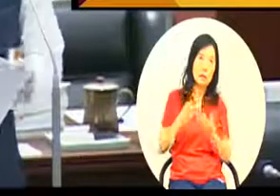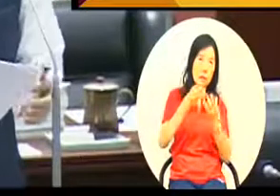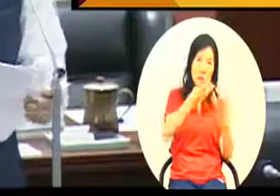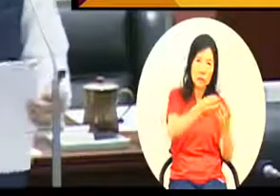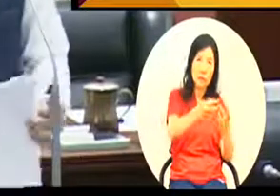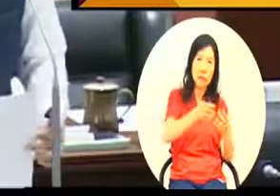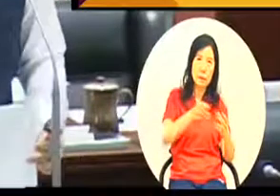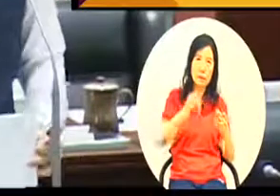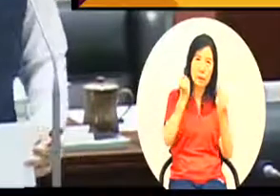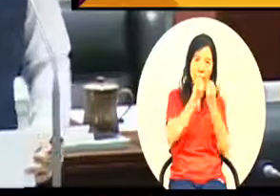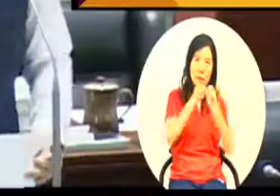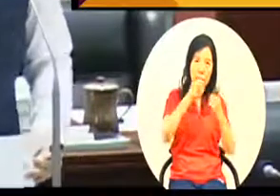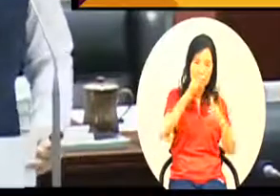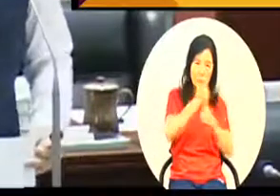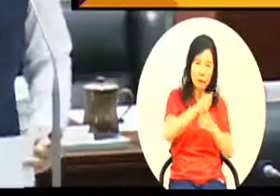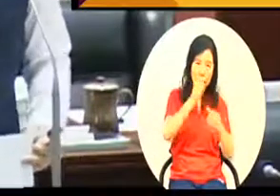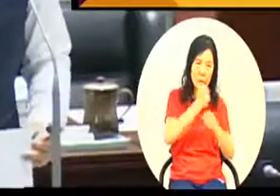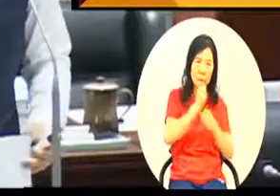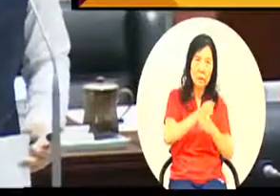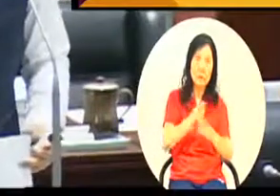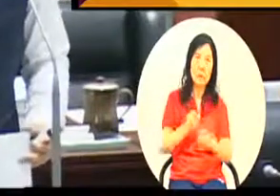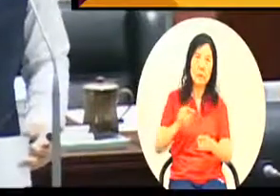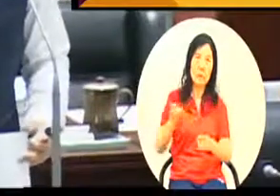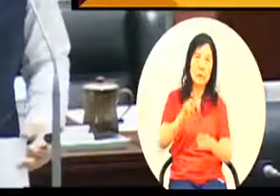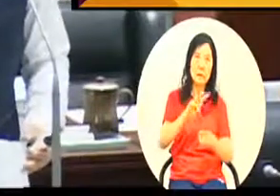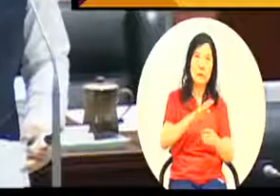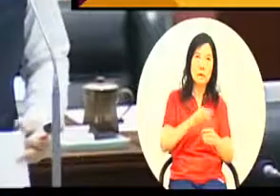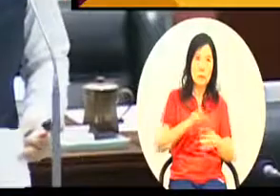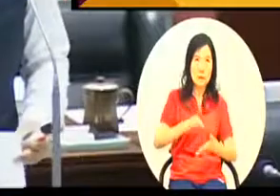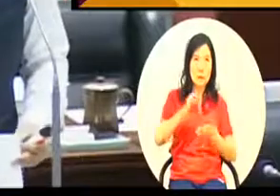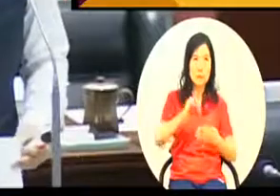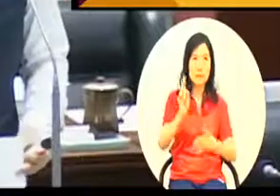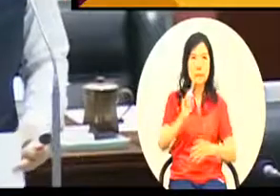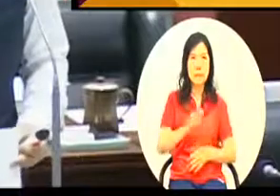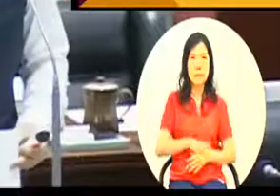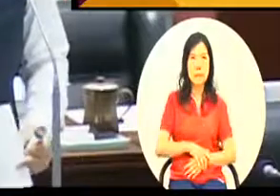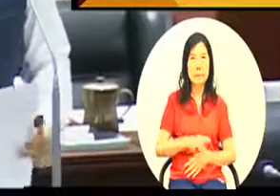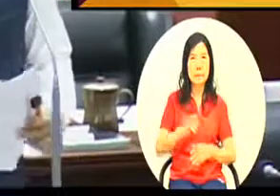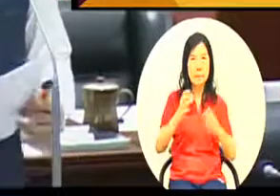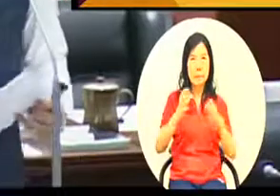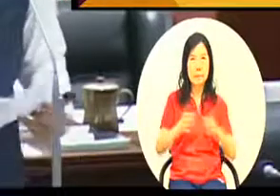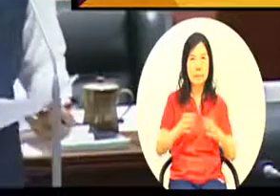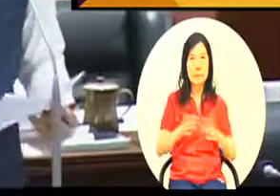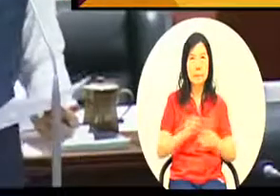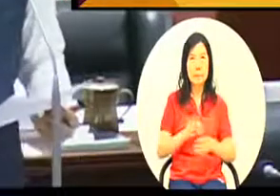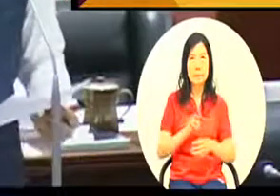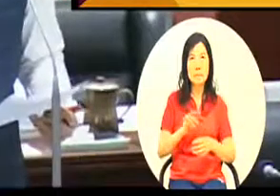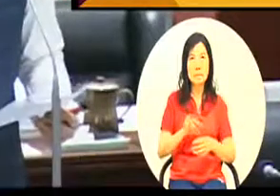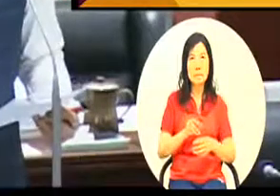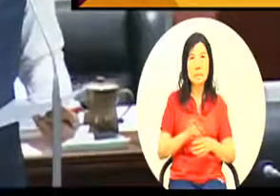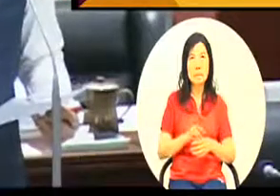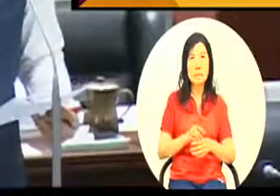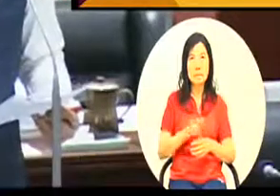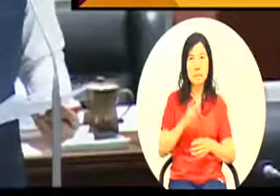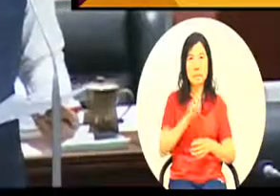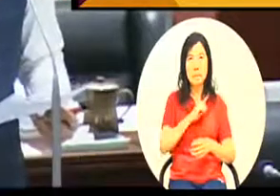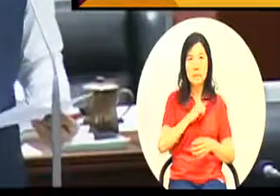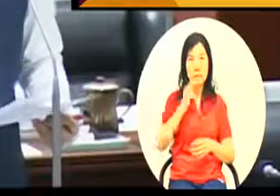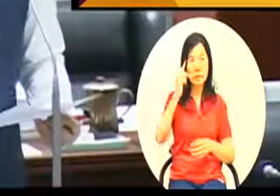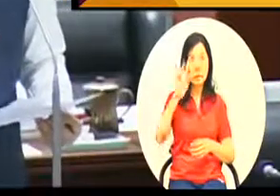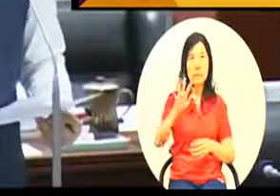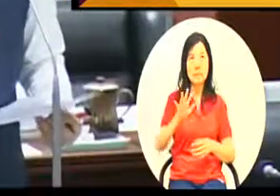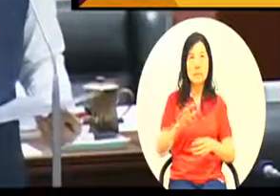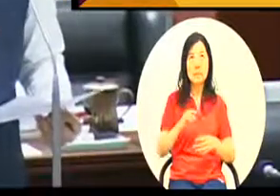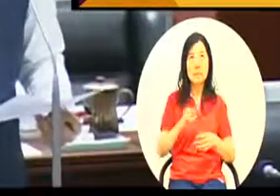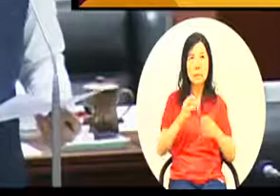了。可是现在有个问题就是，我比较担心是说，我们成立的，当然这个毒品防治局，我个人认为绝对有